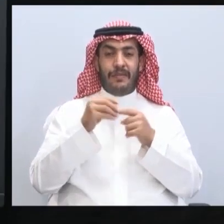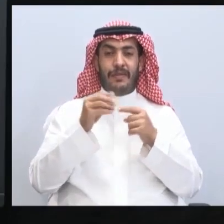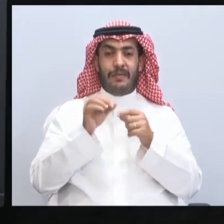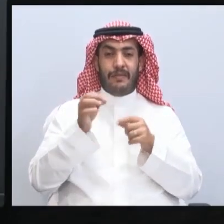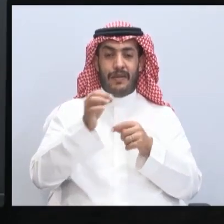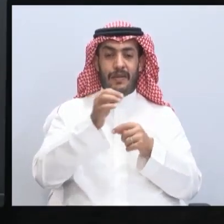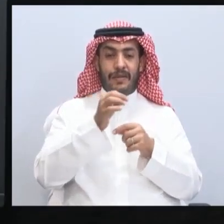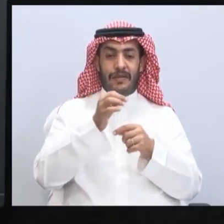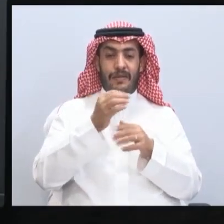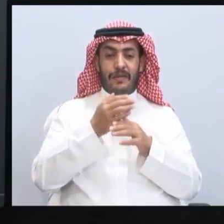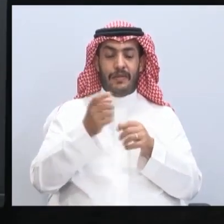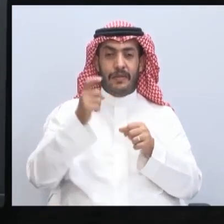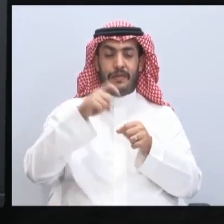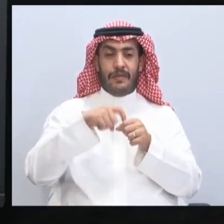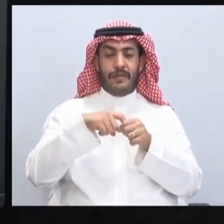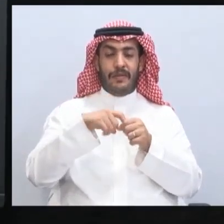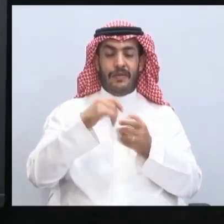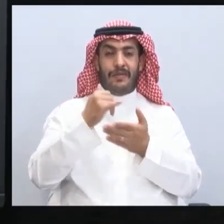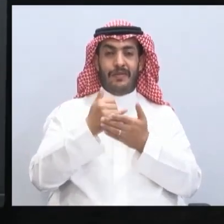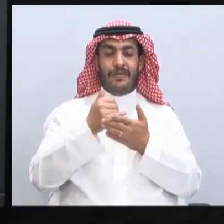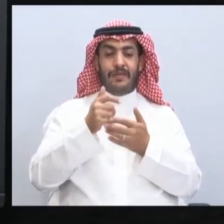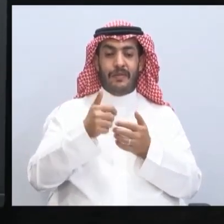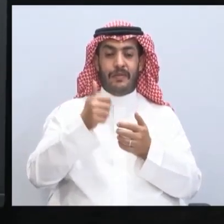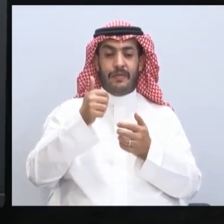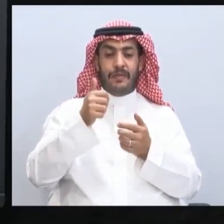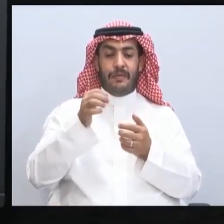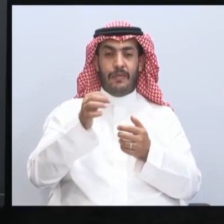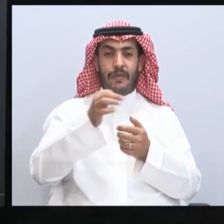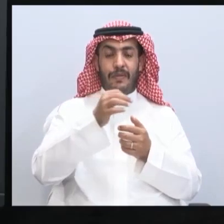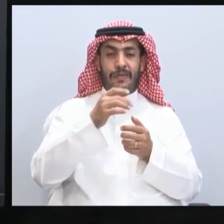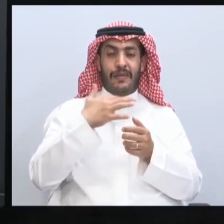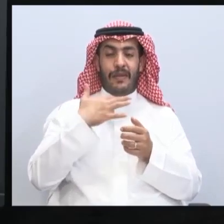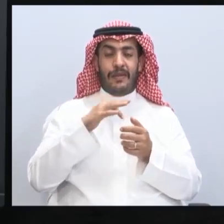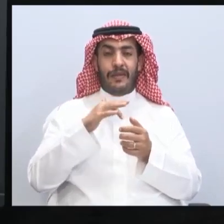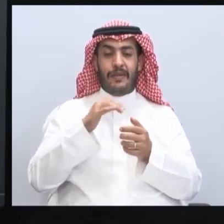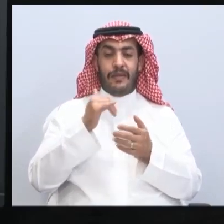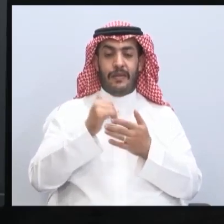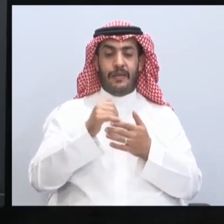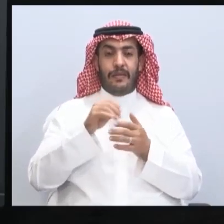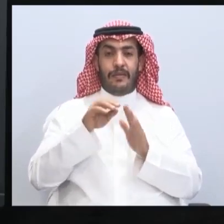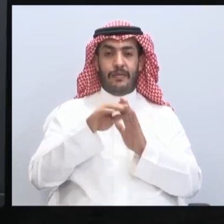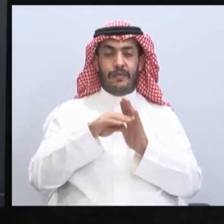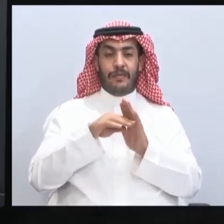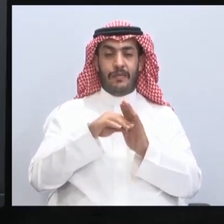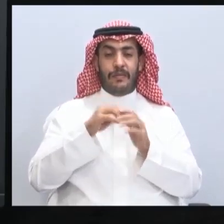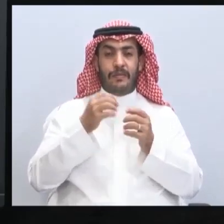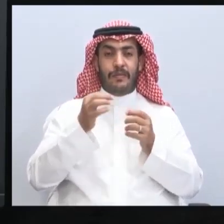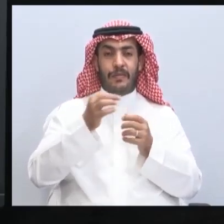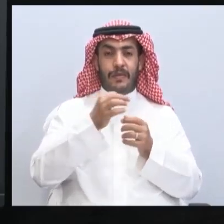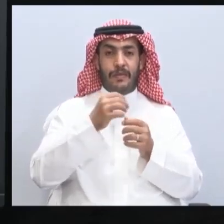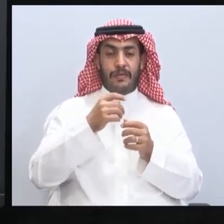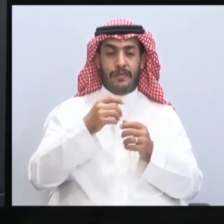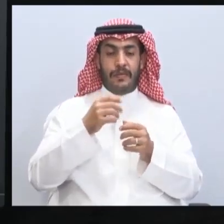مناطقها الى ان وصل بها الحال ان اصبحت مناطق نفوذها على العارض وما قاربها او ما جاورها من